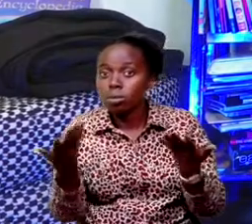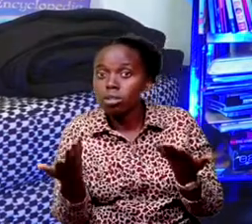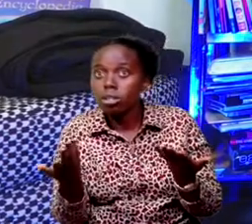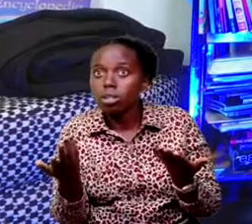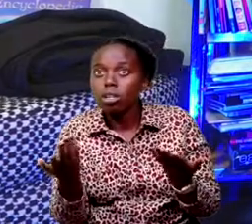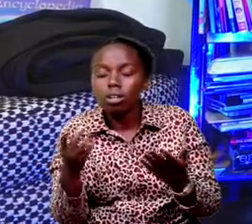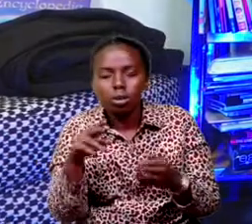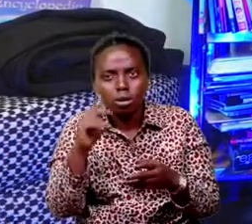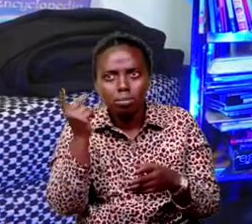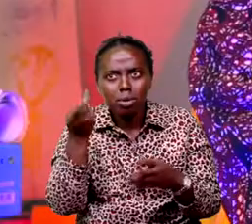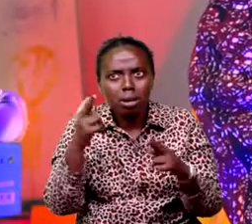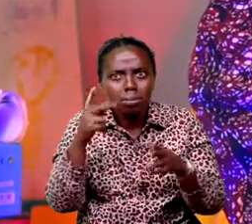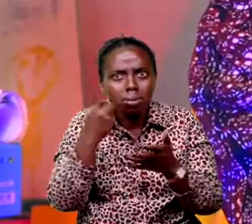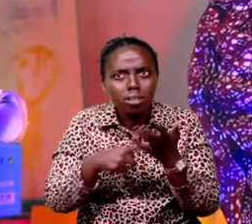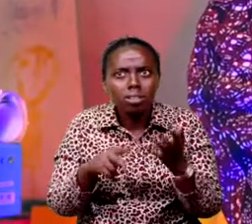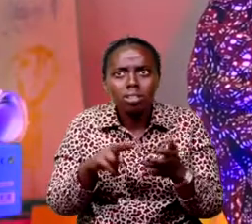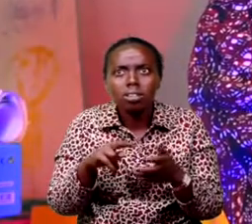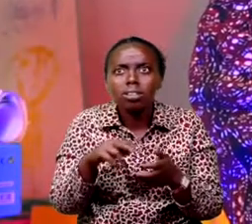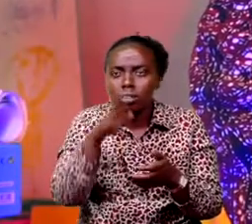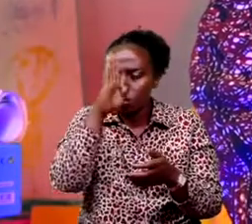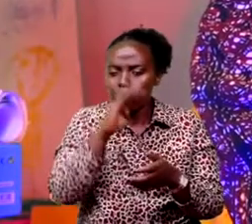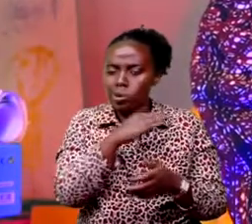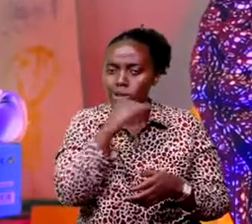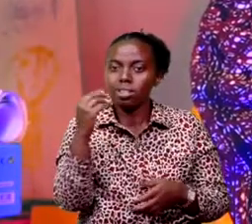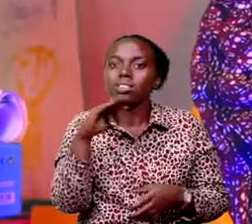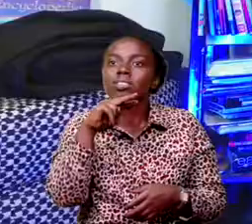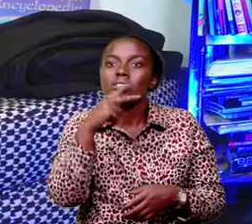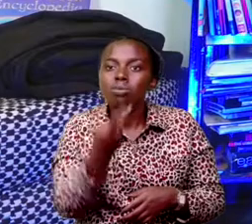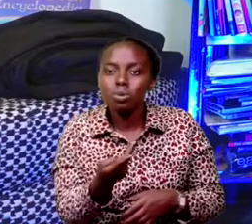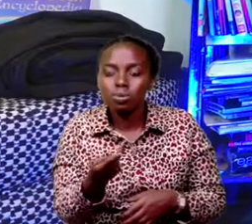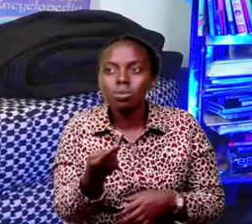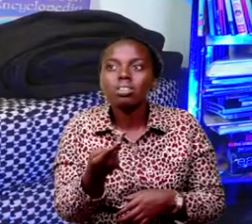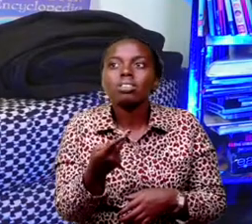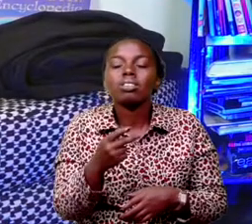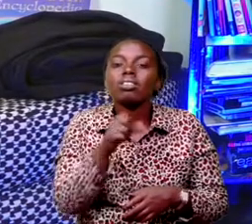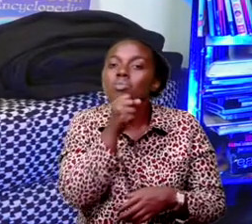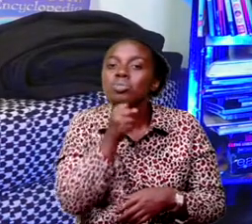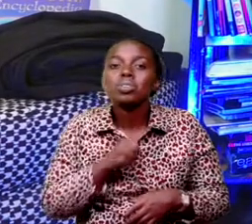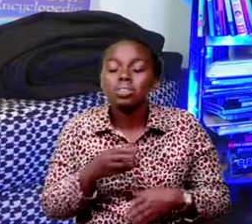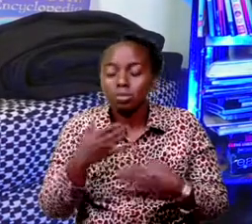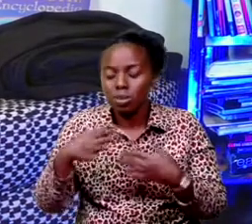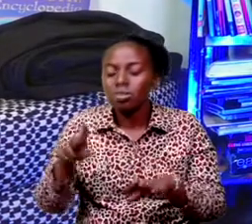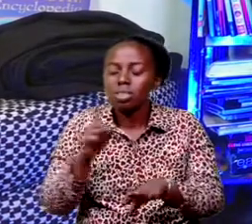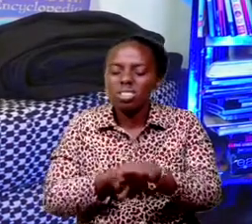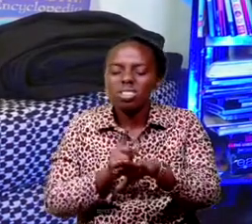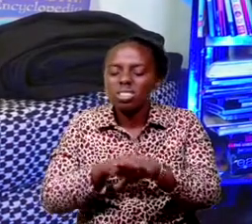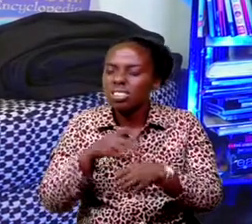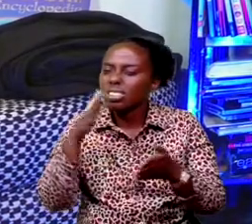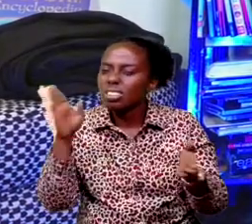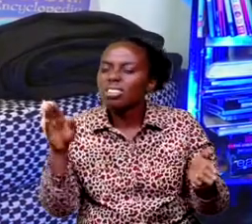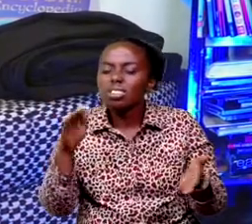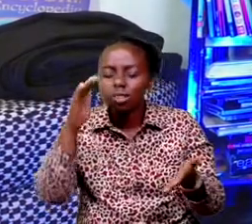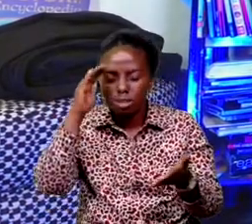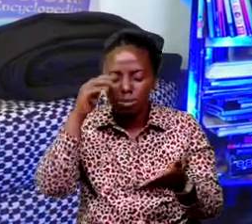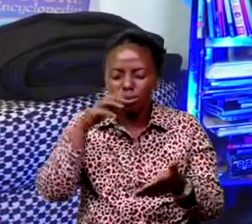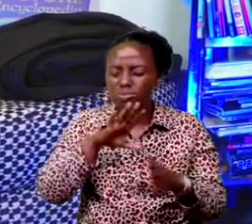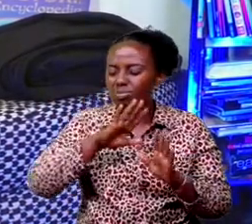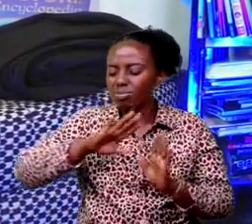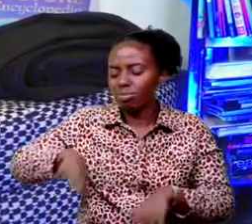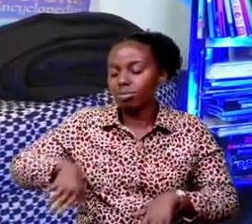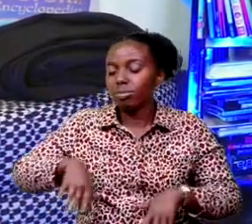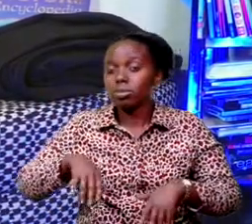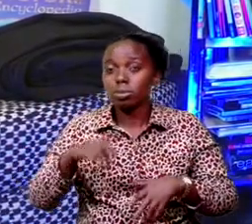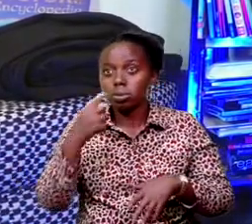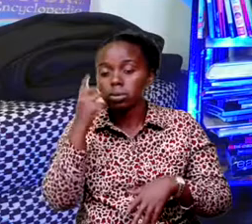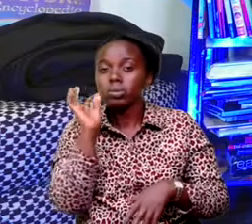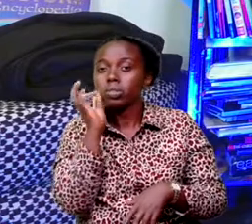cyatumye mugira itoto bigeza nibwo inanasi zamusubije ziti mukecuru twamaze igihe kinini twarihebye tureba izindi mbuto